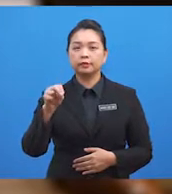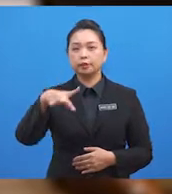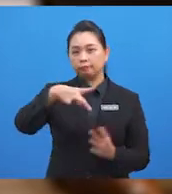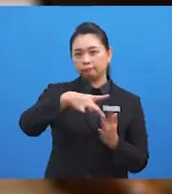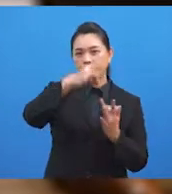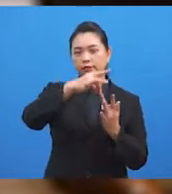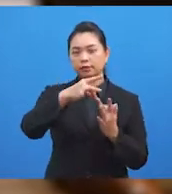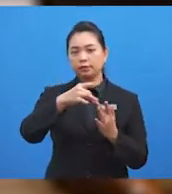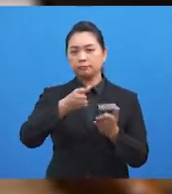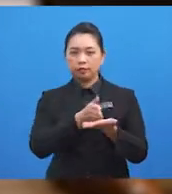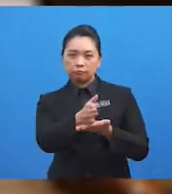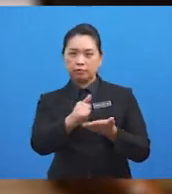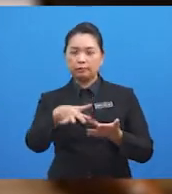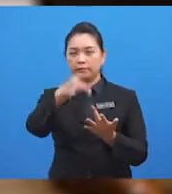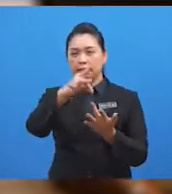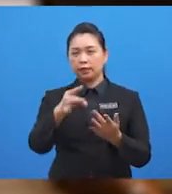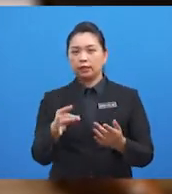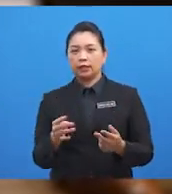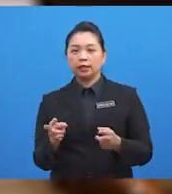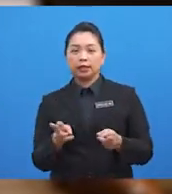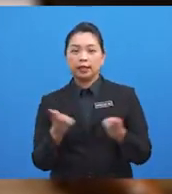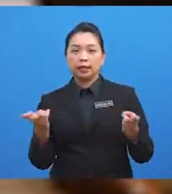melalui pilihan raya oleh orang ramai.